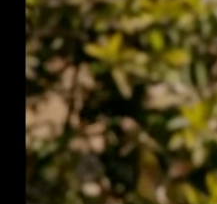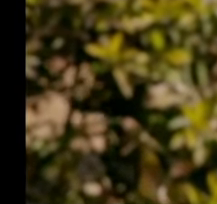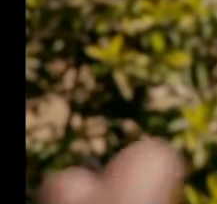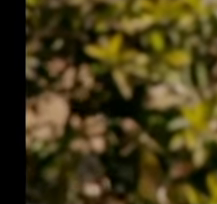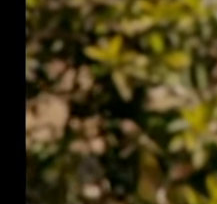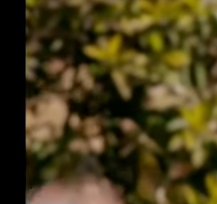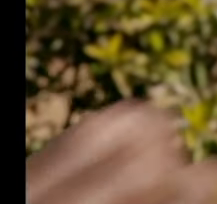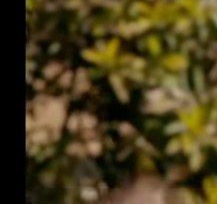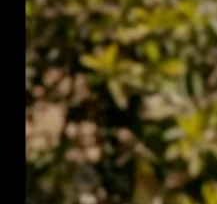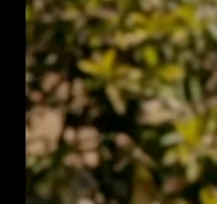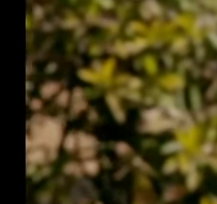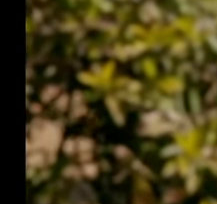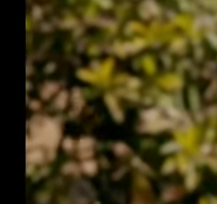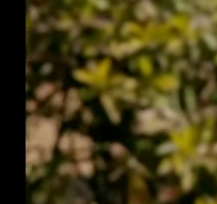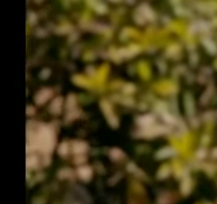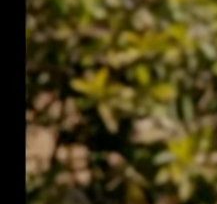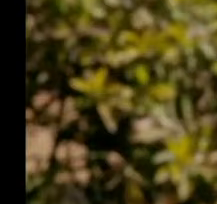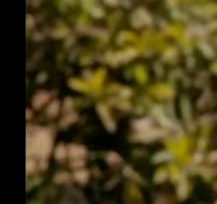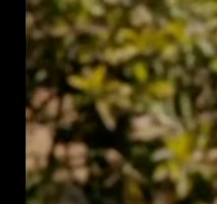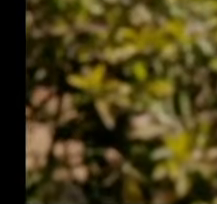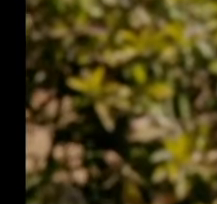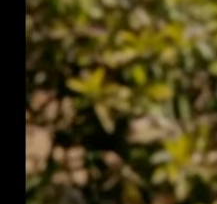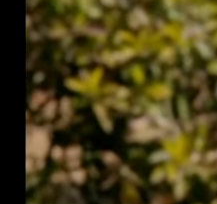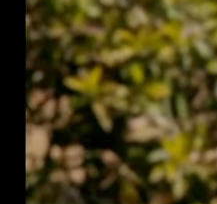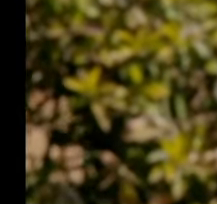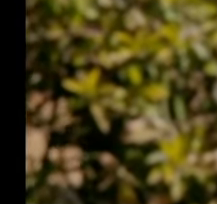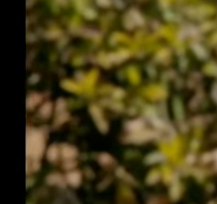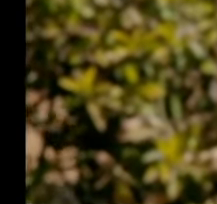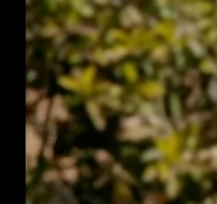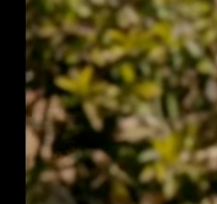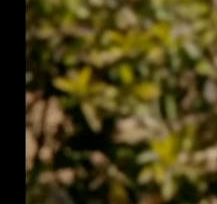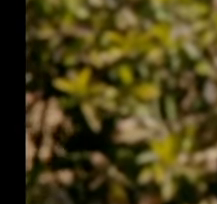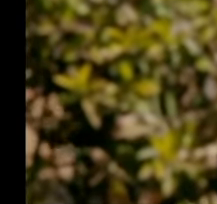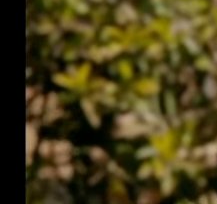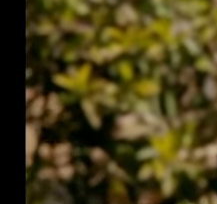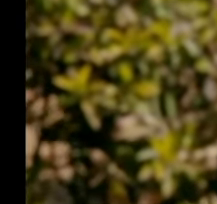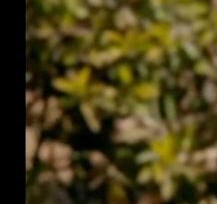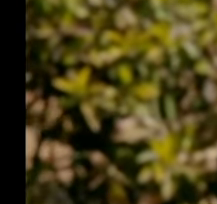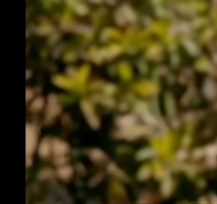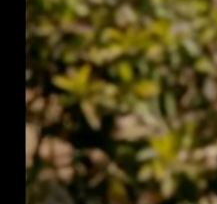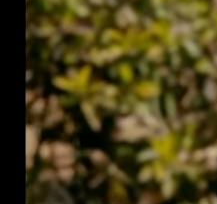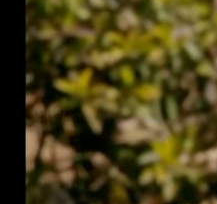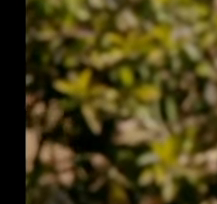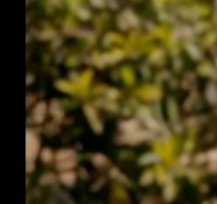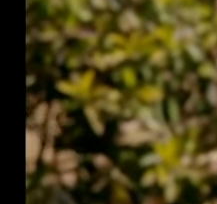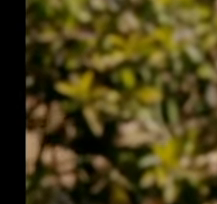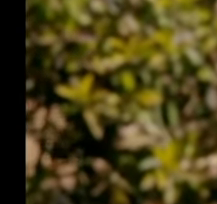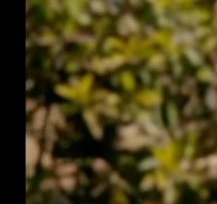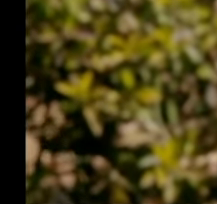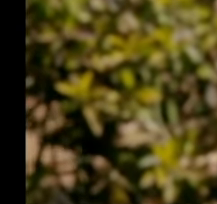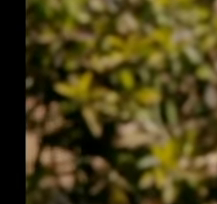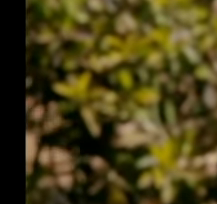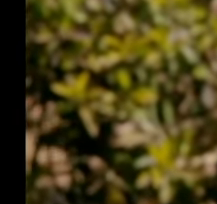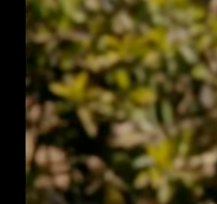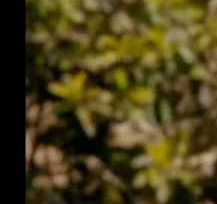हम तो खुद का जिंदगी जी लिए, अब तो हमको जीना है सिर्फ हमारे बच्चों के लिए।